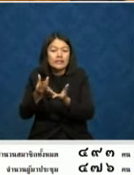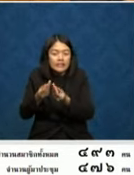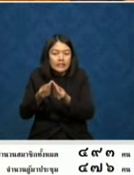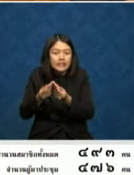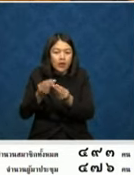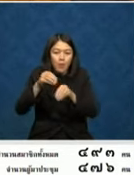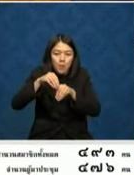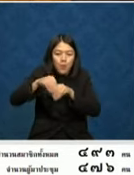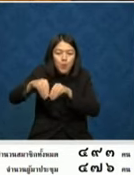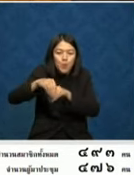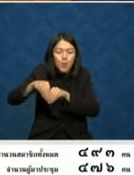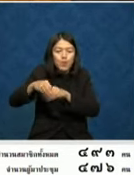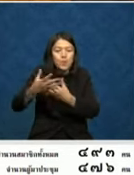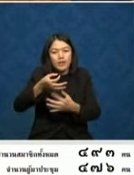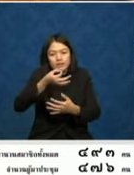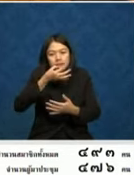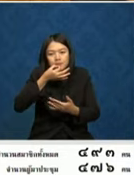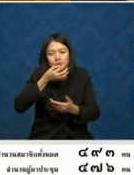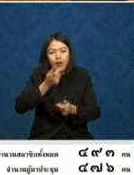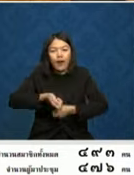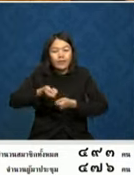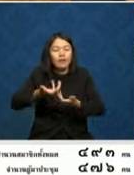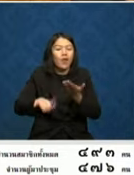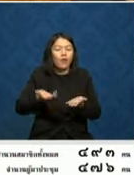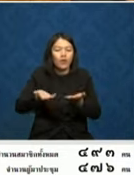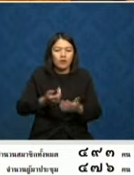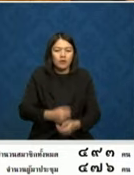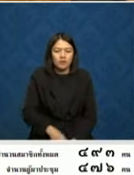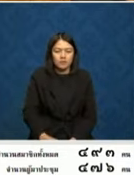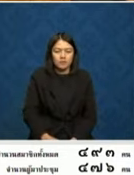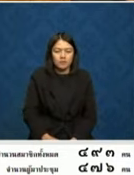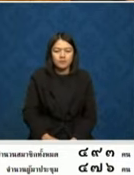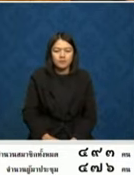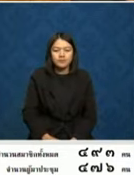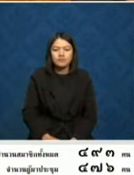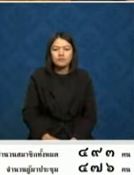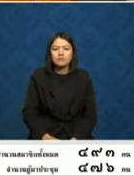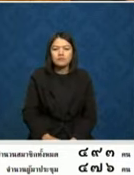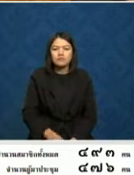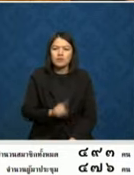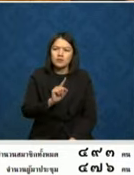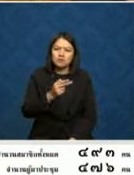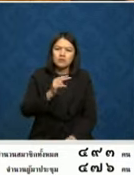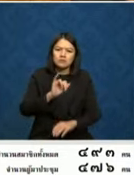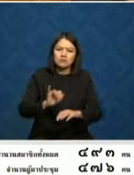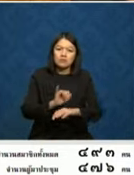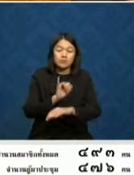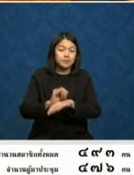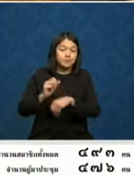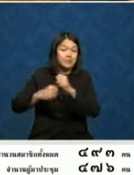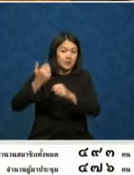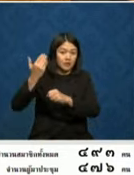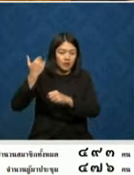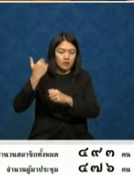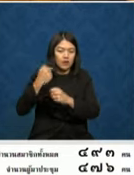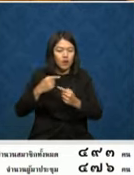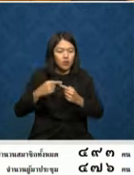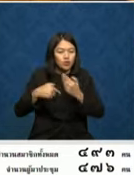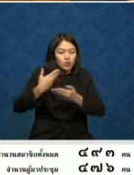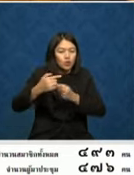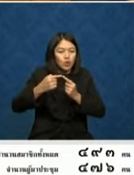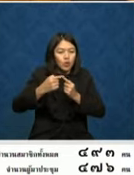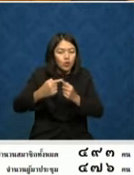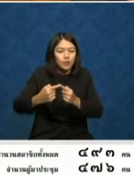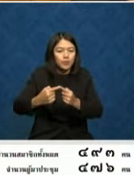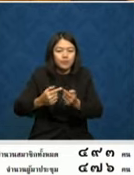การทำประกอบอาชีพทางด้านการเกษตรเนี่ยจำนวนหลายหมื่นไร่ไปแล้วนะครับในรอบปีที่ผ่านมาแล้วเราจะเดินหน้าในเรื่อง